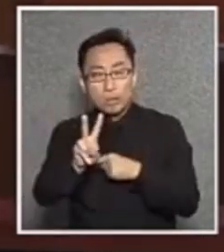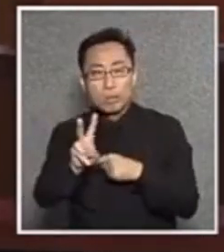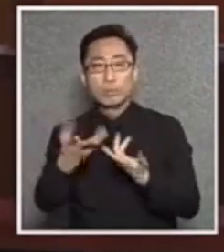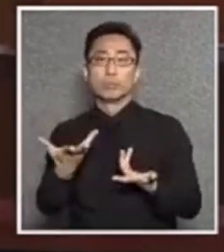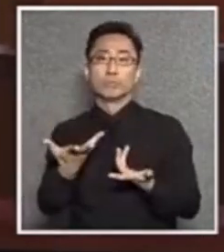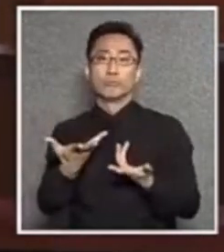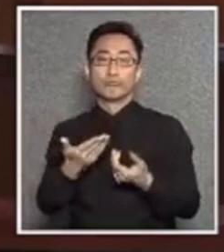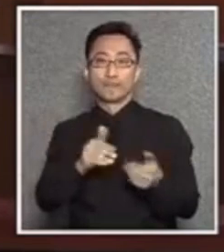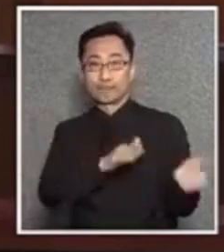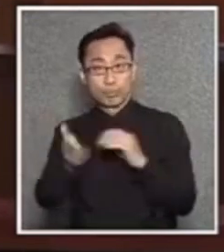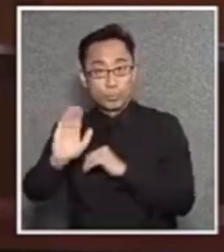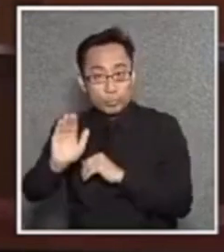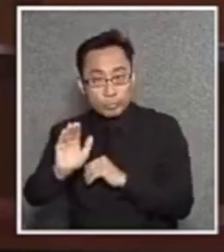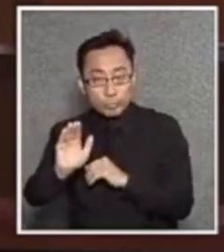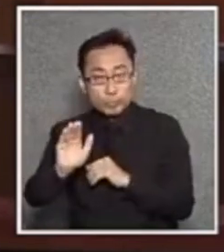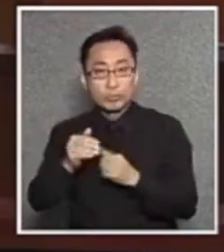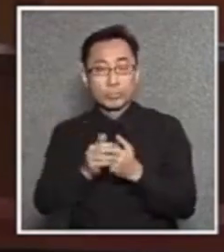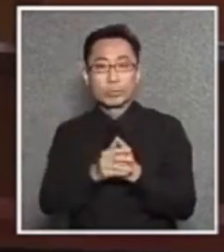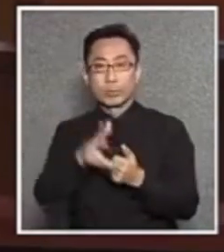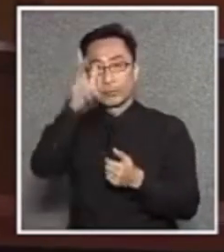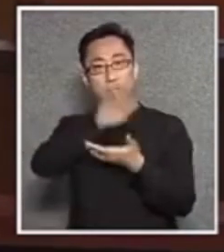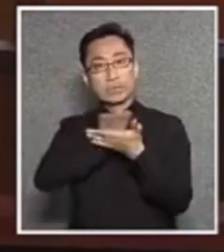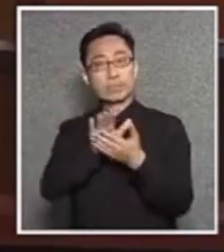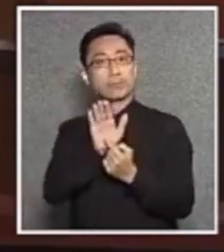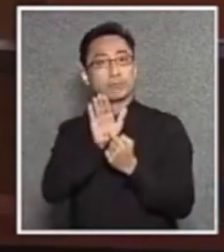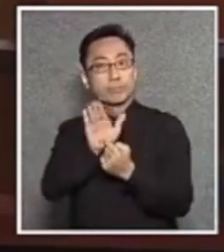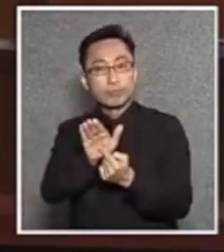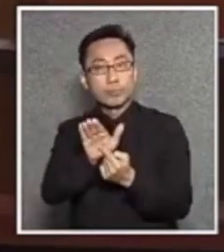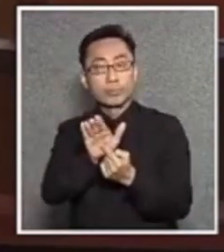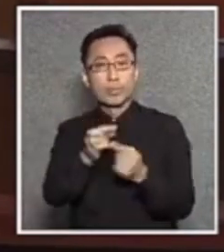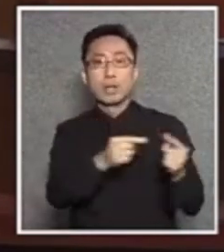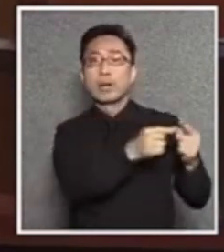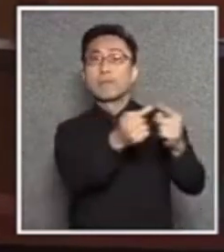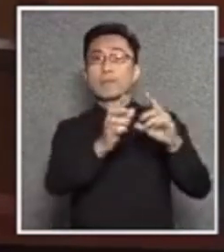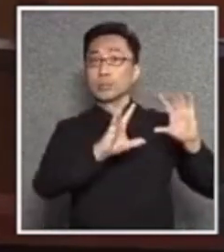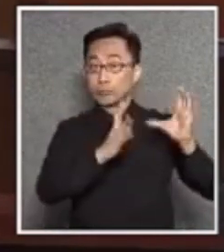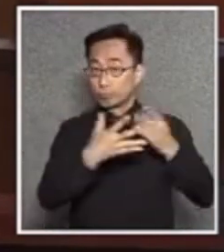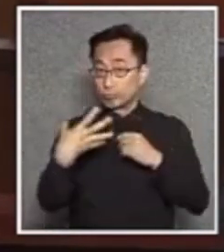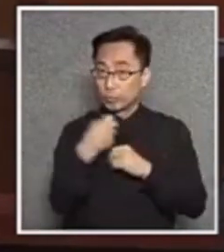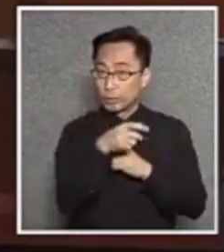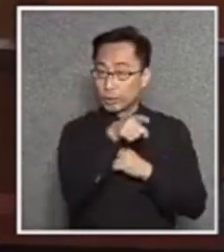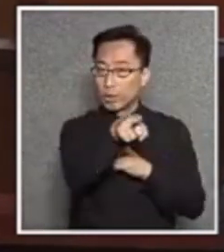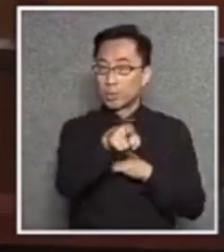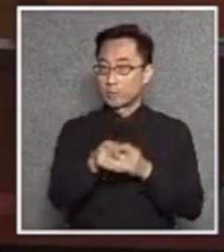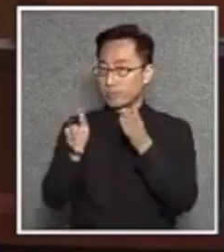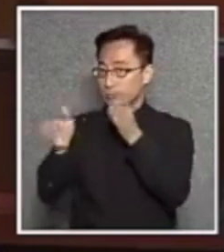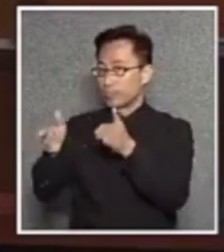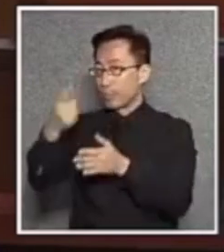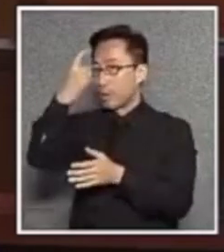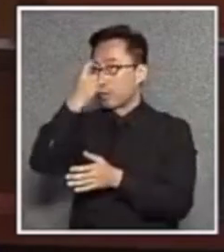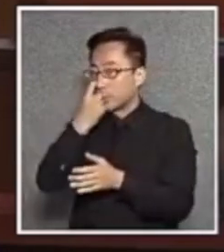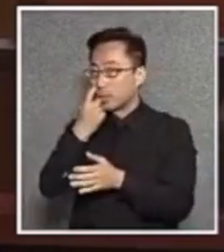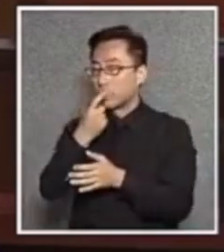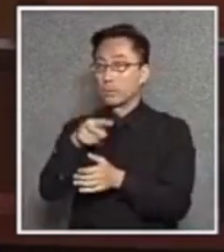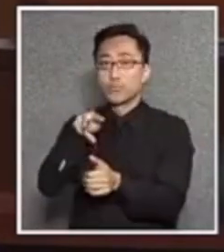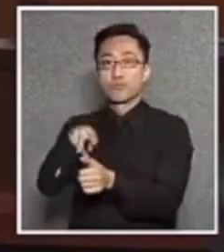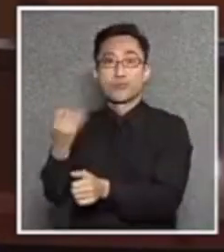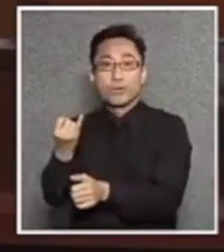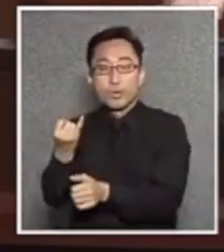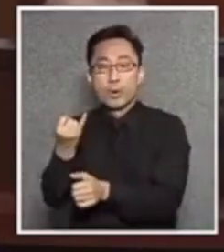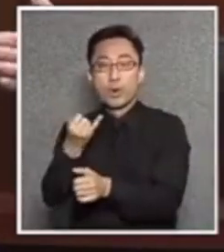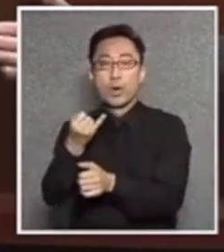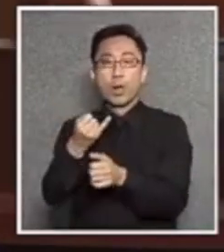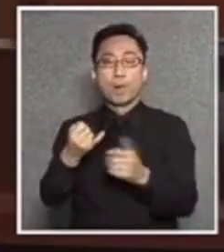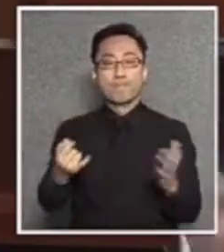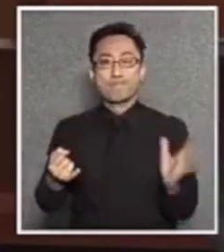係咪？呢個係一個政治表態。你泛民主派既然要針對梁振英，係咪？嗰、那個管治，你就要行出嚟